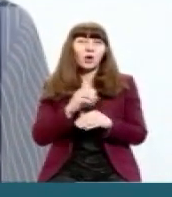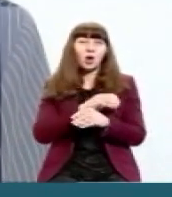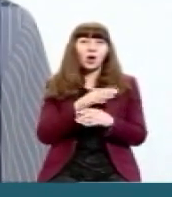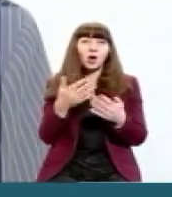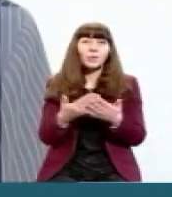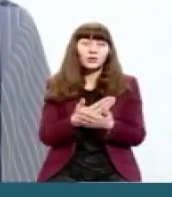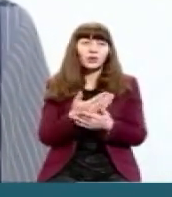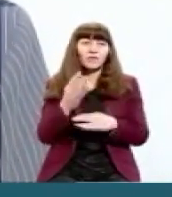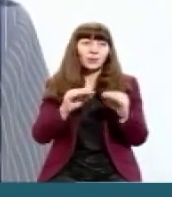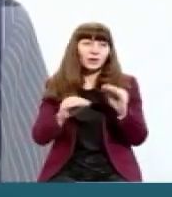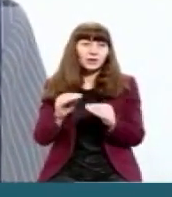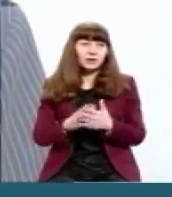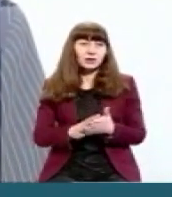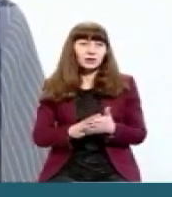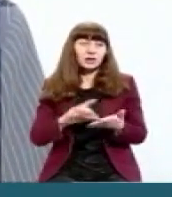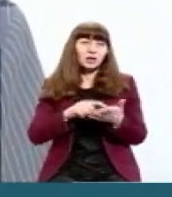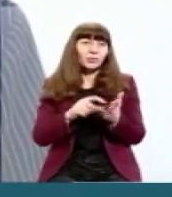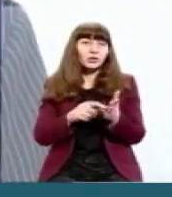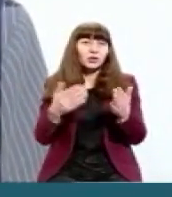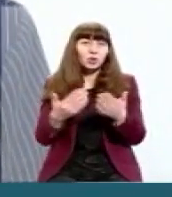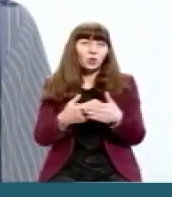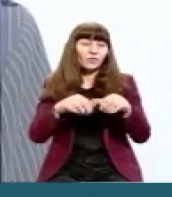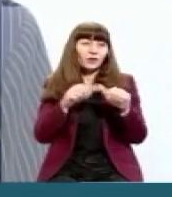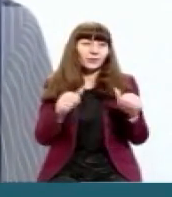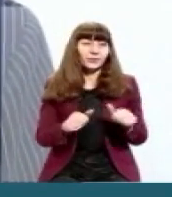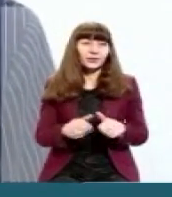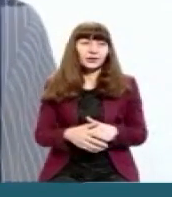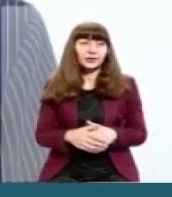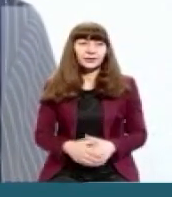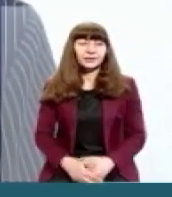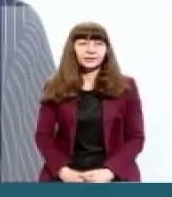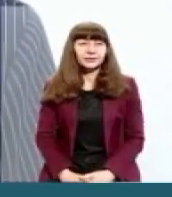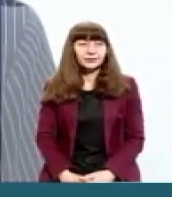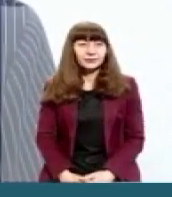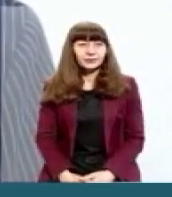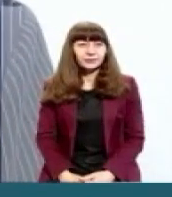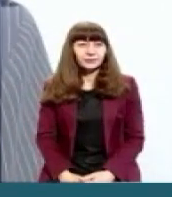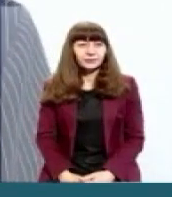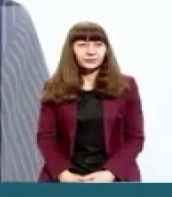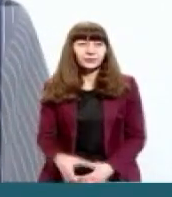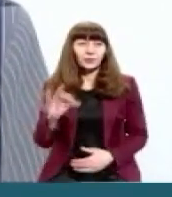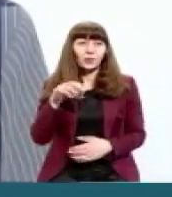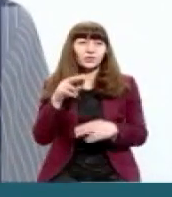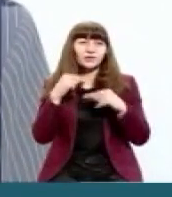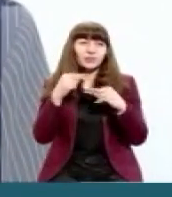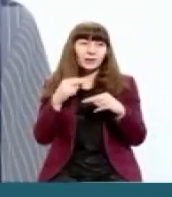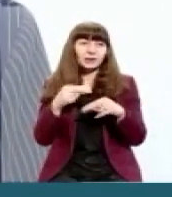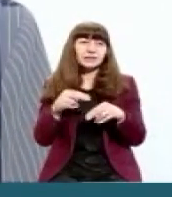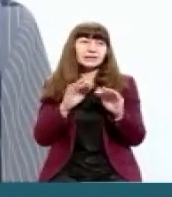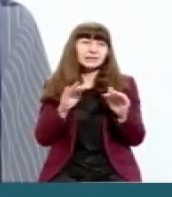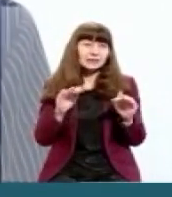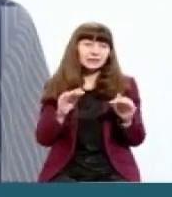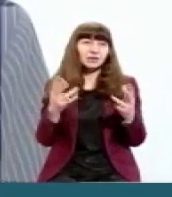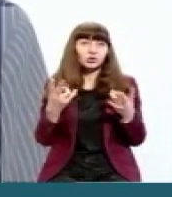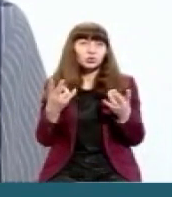ученическая мебель, поступят кабинеты новой модификации и STEM-лаборатория. В фокусе внимания остаются также дети с